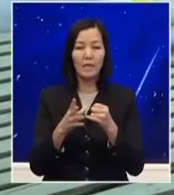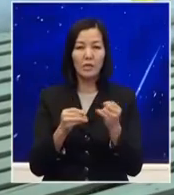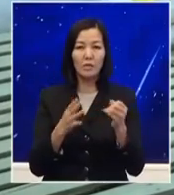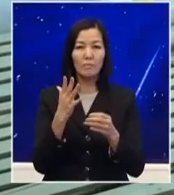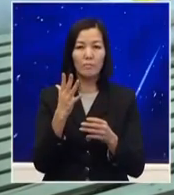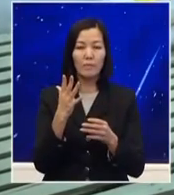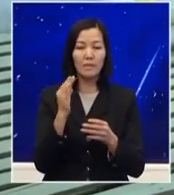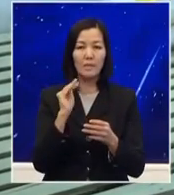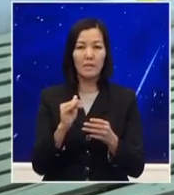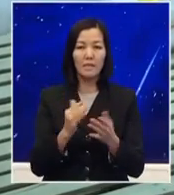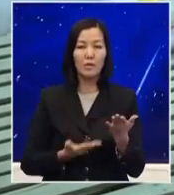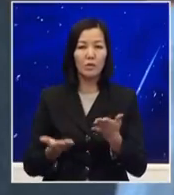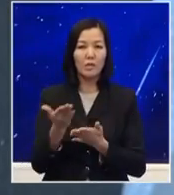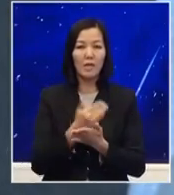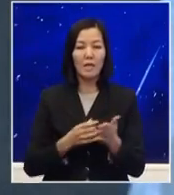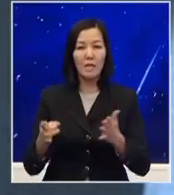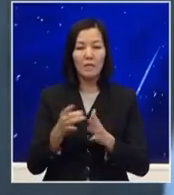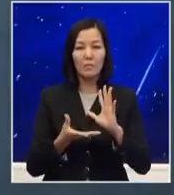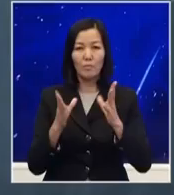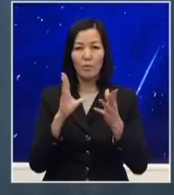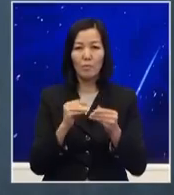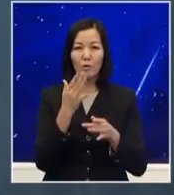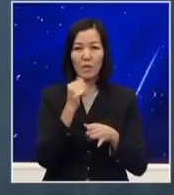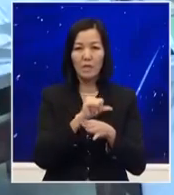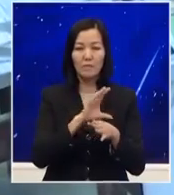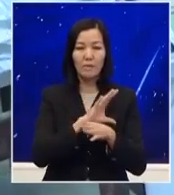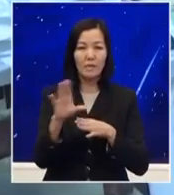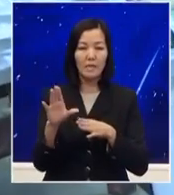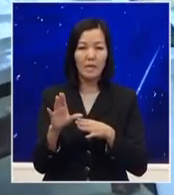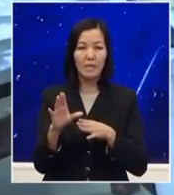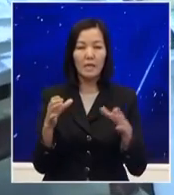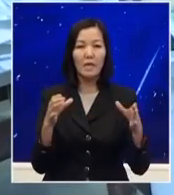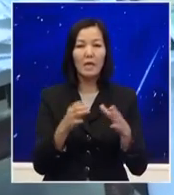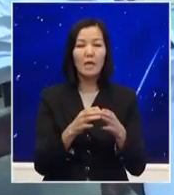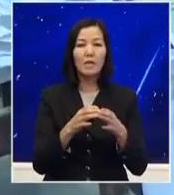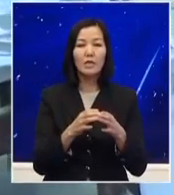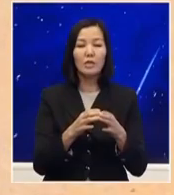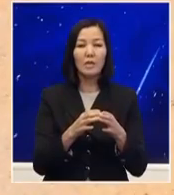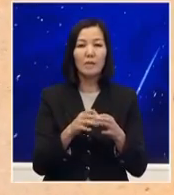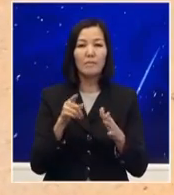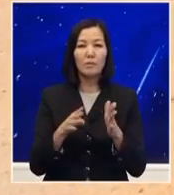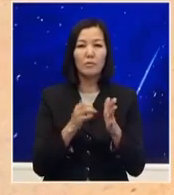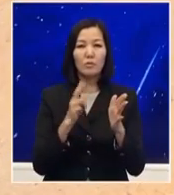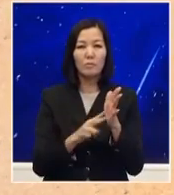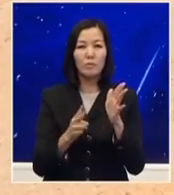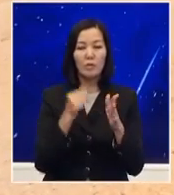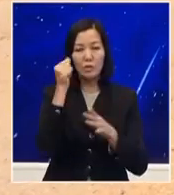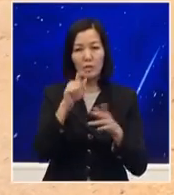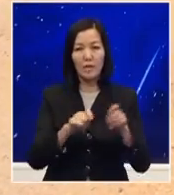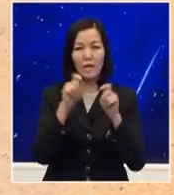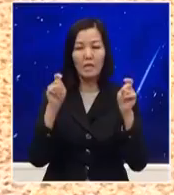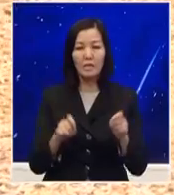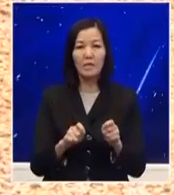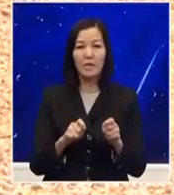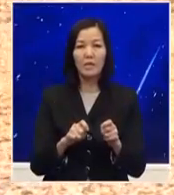күріш жинаған. Өнімдері республика көлемінде экспортталады. Жеке серіктестік 1977 жылдан жұмыс істеп келеді. Шаруашылық күріштен